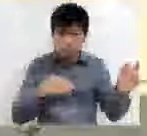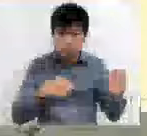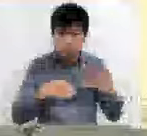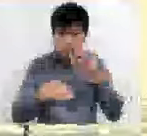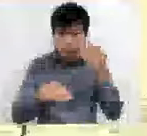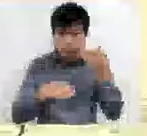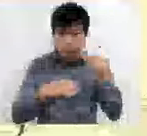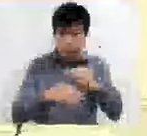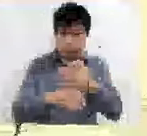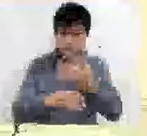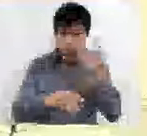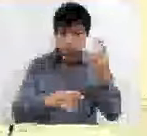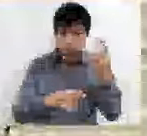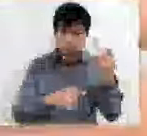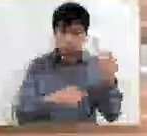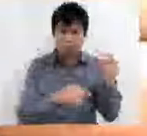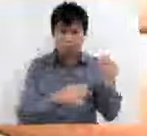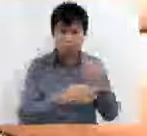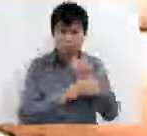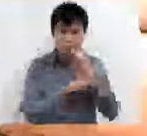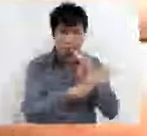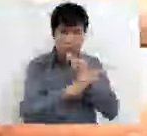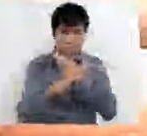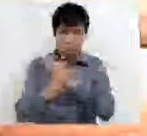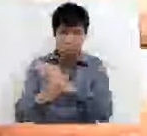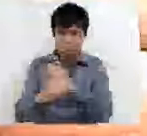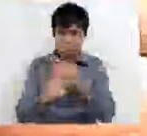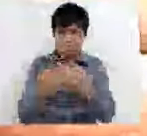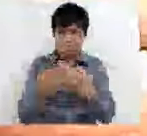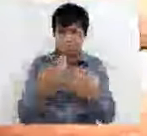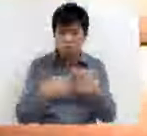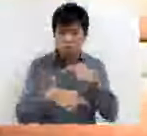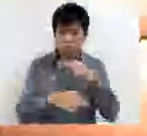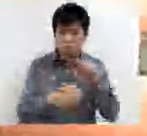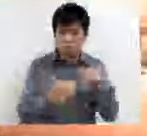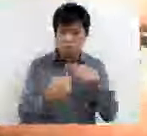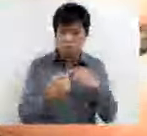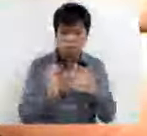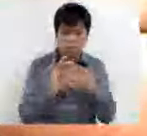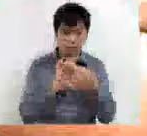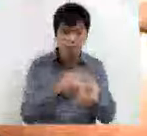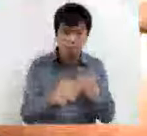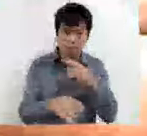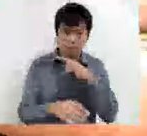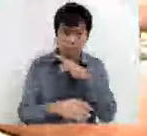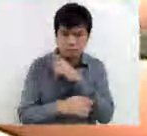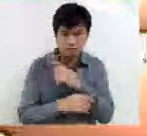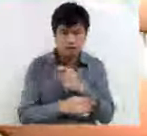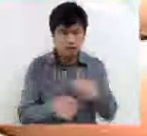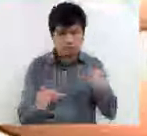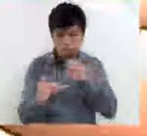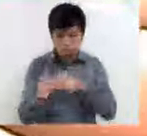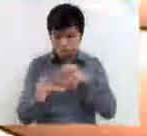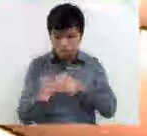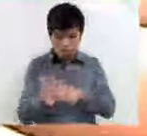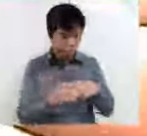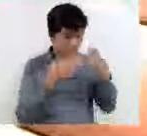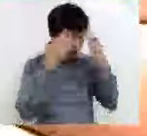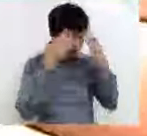iba't ibang klase ng sakit. Dahil sa mga pasahero, hindi namin alam kung saan sila nanggaling, ano ang mayroon